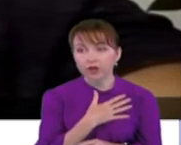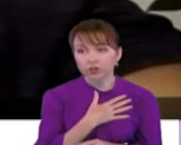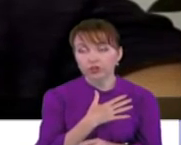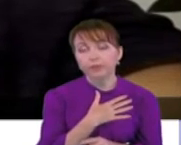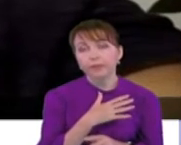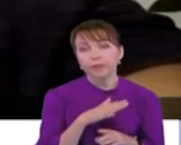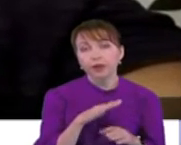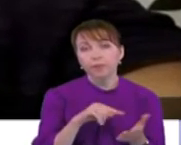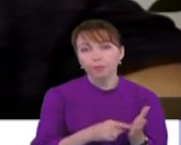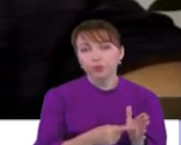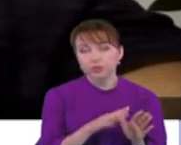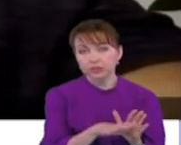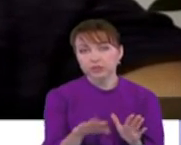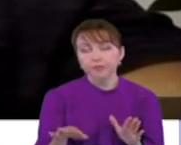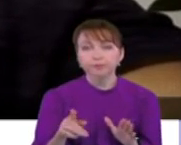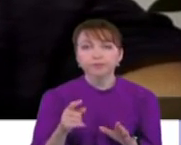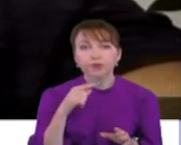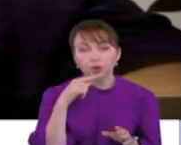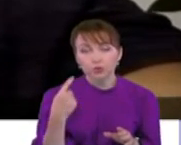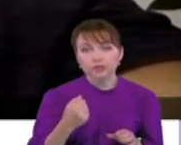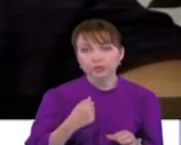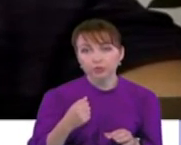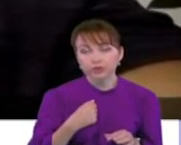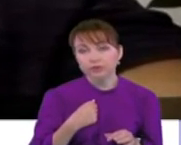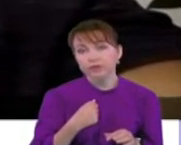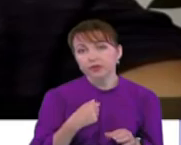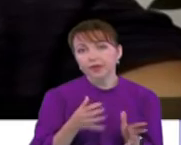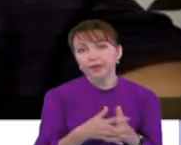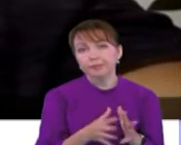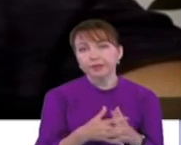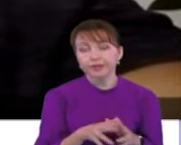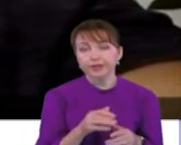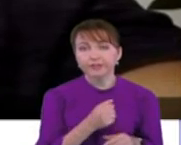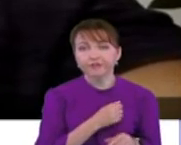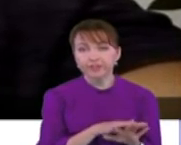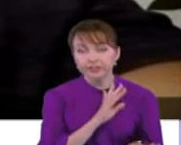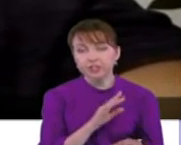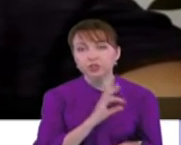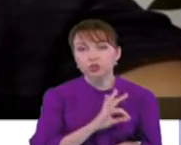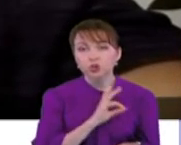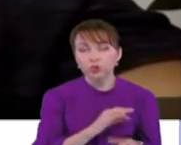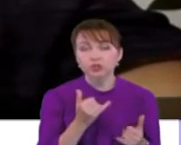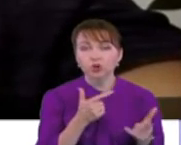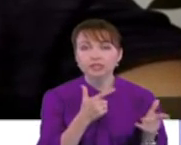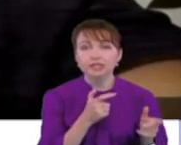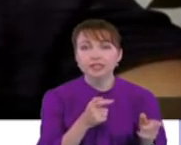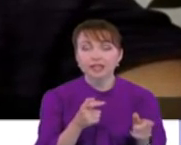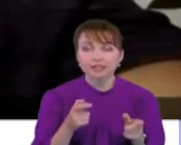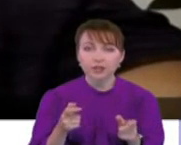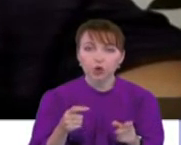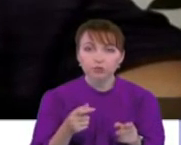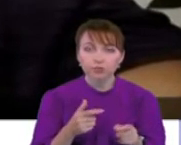позицій. Бойовики російських гібридних військ застосовували сьогодні стрілецьке озброєння, а